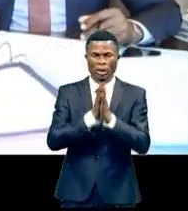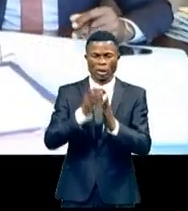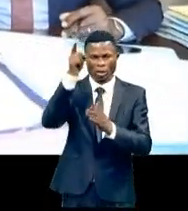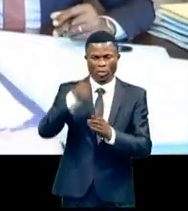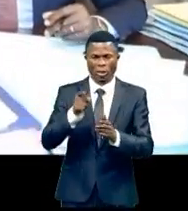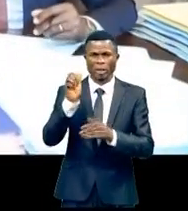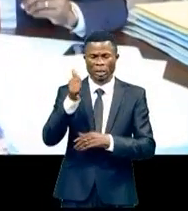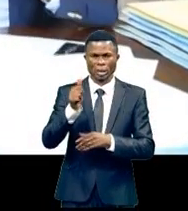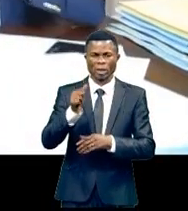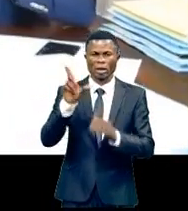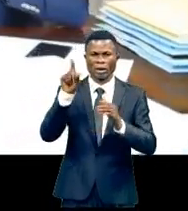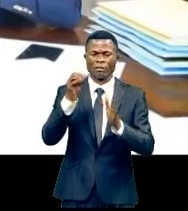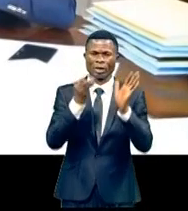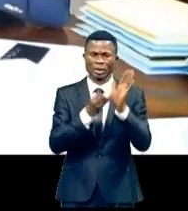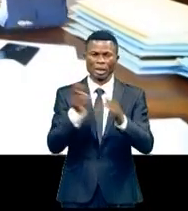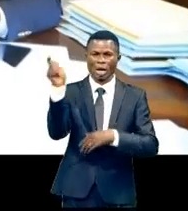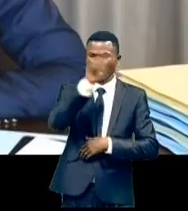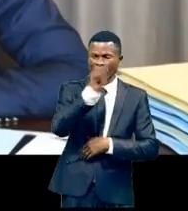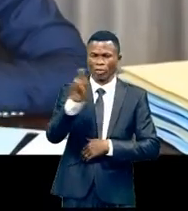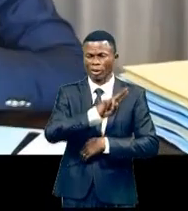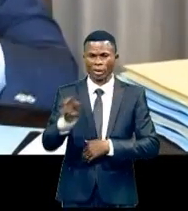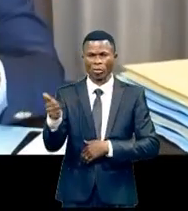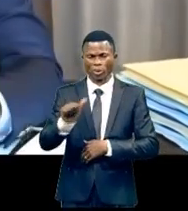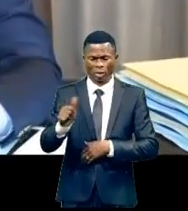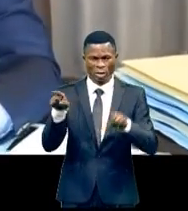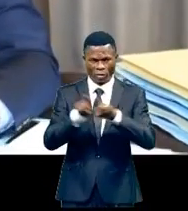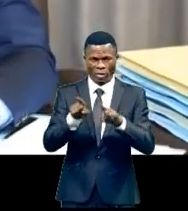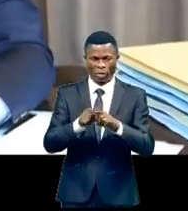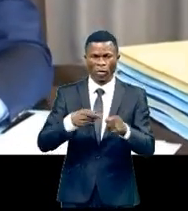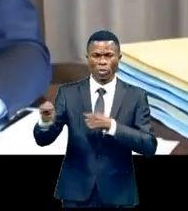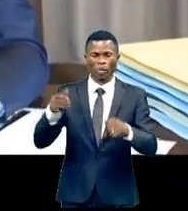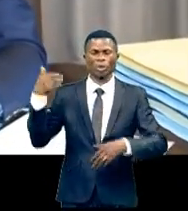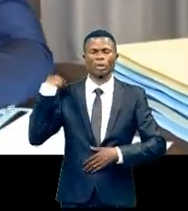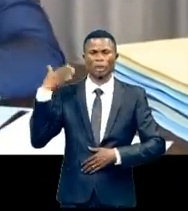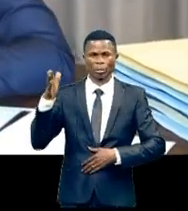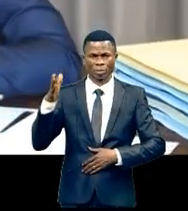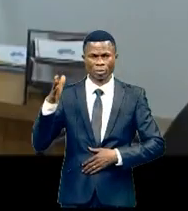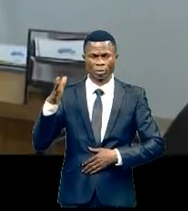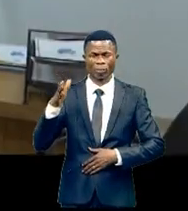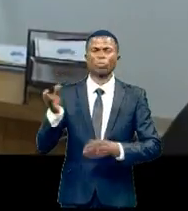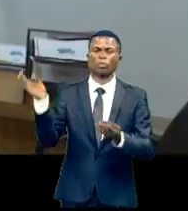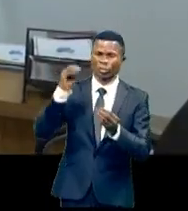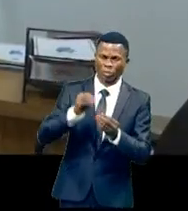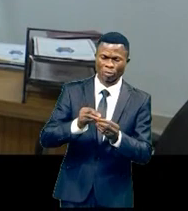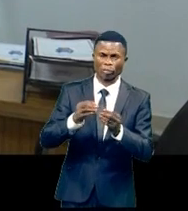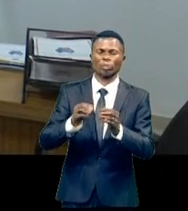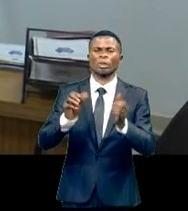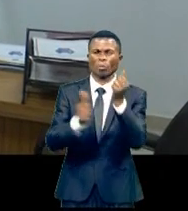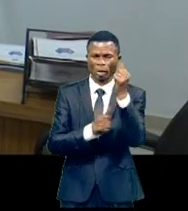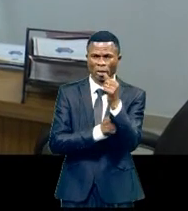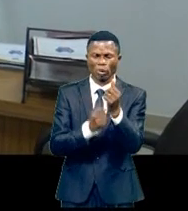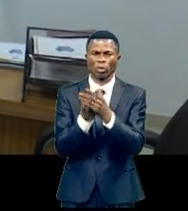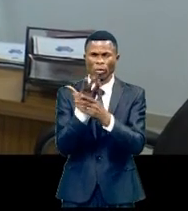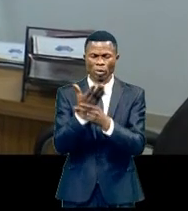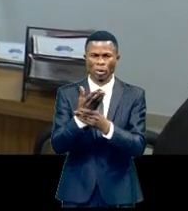10/010 du 27 avril 2010 relative au marché public. L'implémentation des unités locales de production